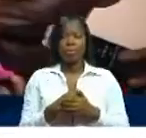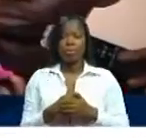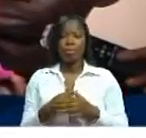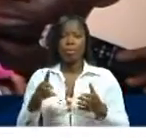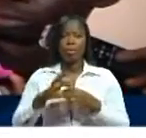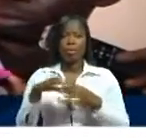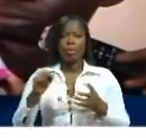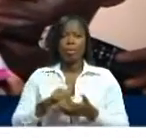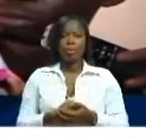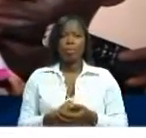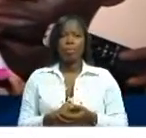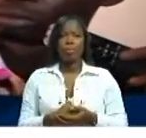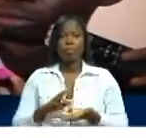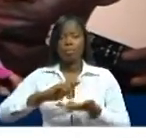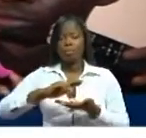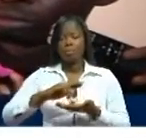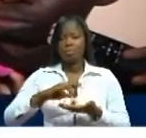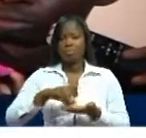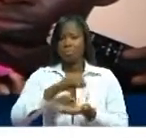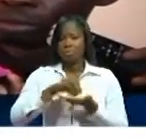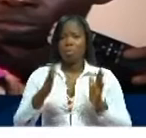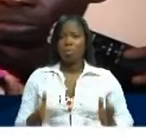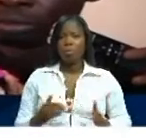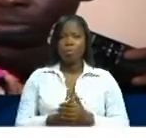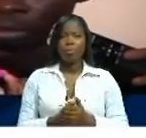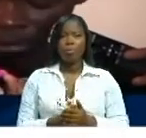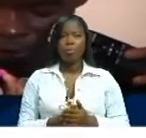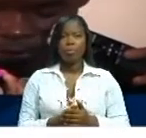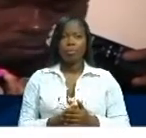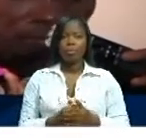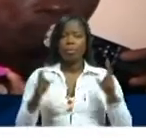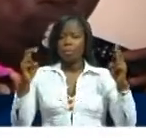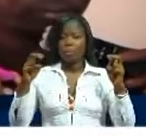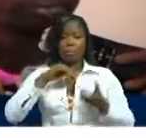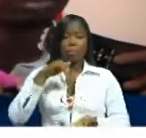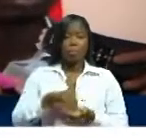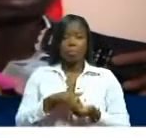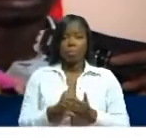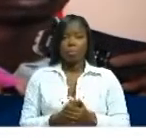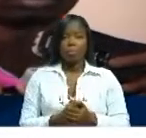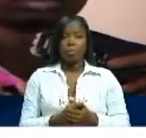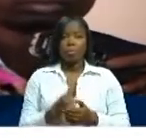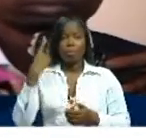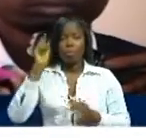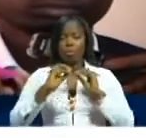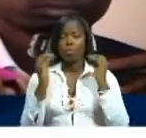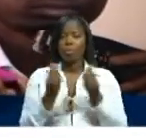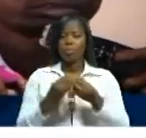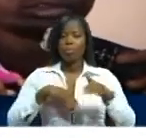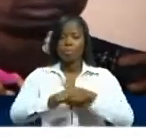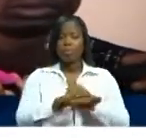les amis on a jamais vus lus n'est ce pas le concours concernant n'est ce pas la porte on organiser l'accès